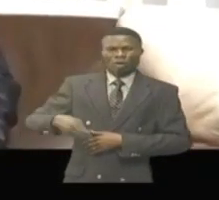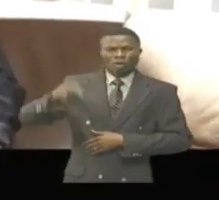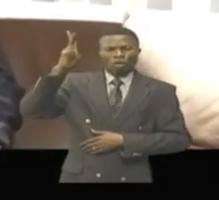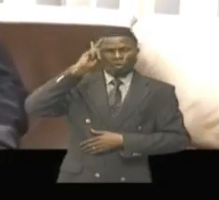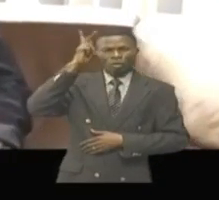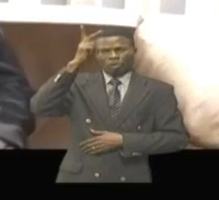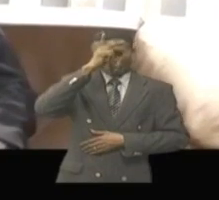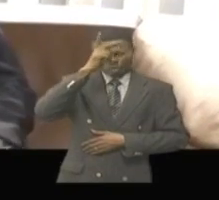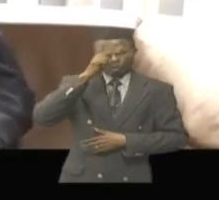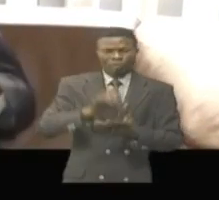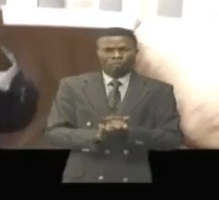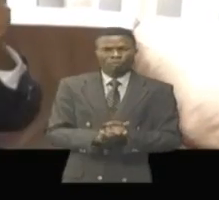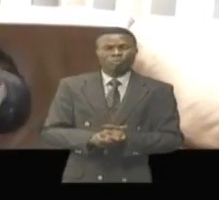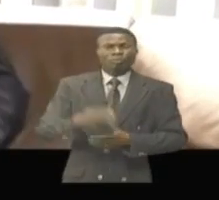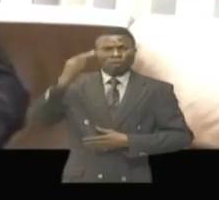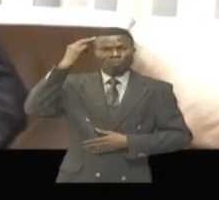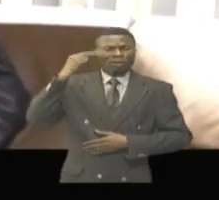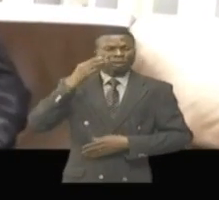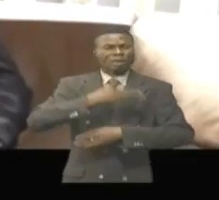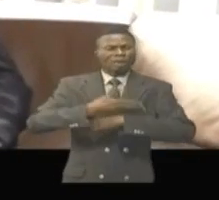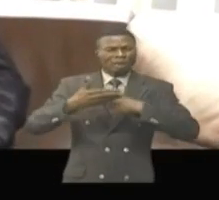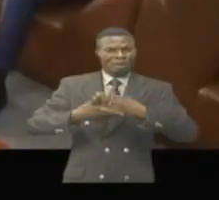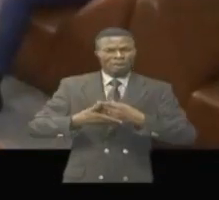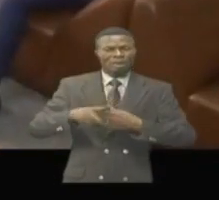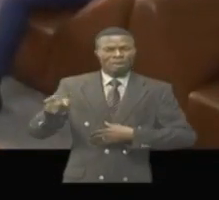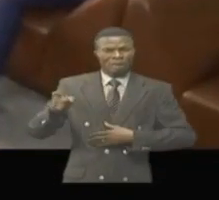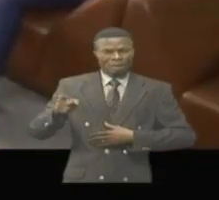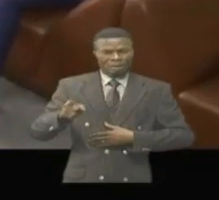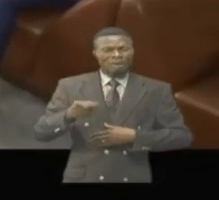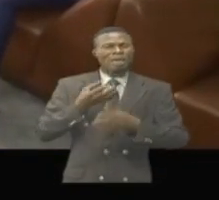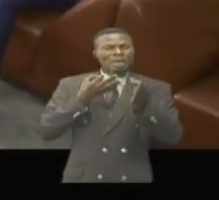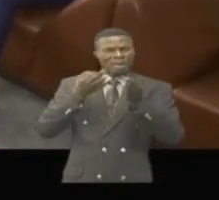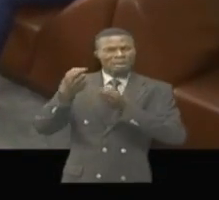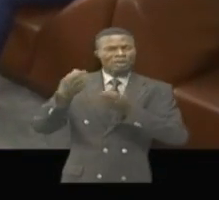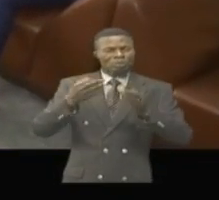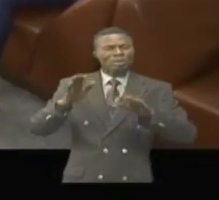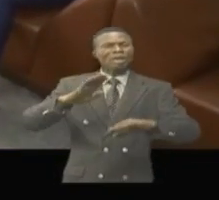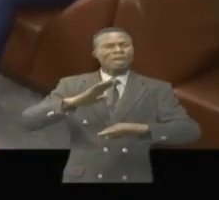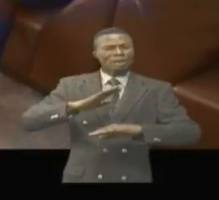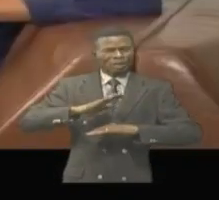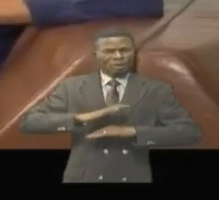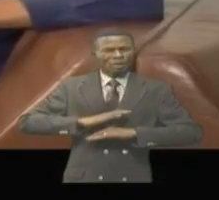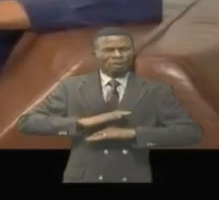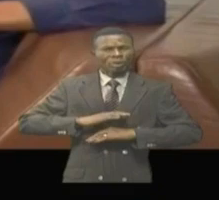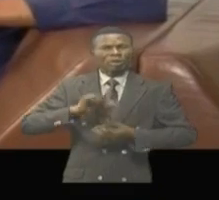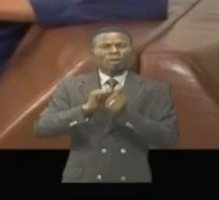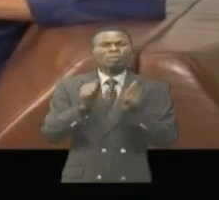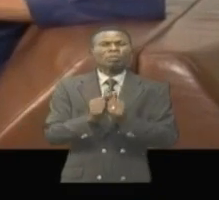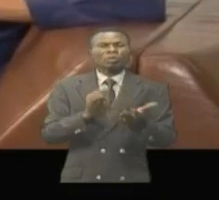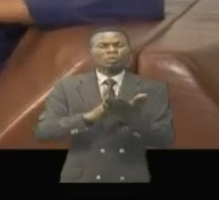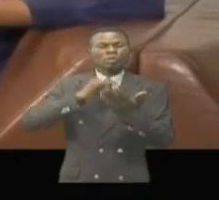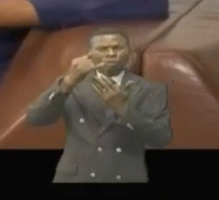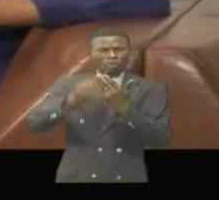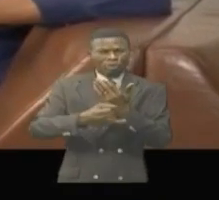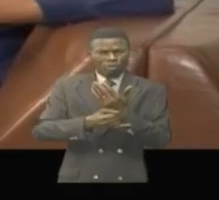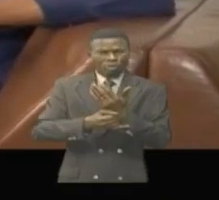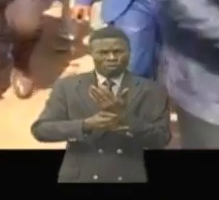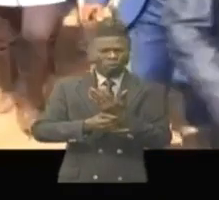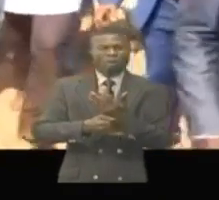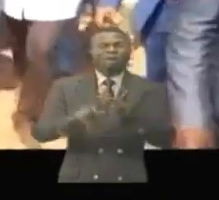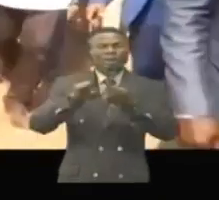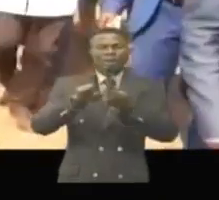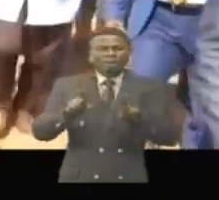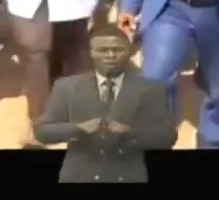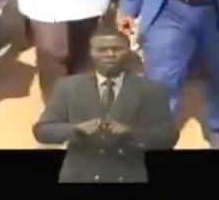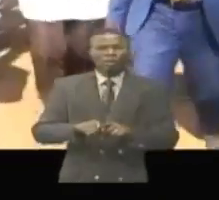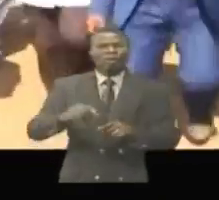Le patron des ITP en RDC, Alexis Guizarou, n'a pas manqué d'exprimer sa satisfaction à Miguel Katem Kachal à la vue des efforts consentis